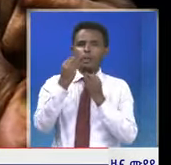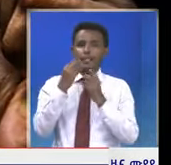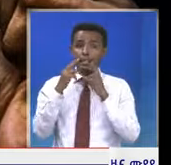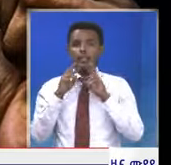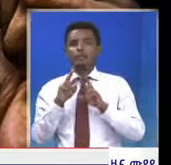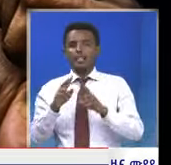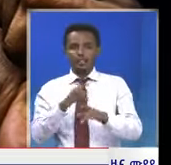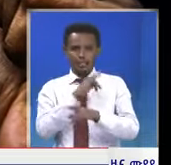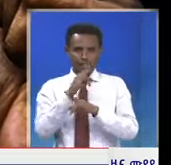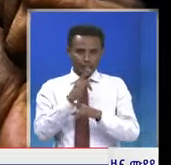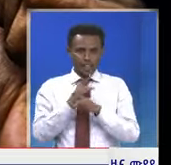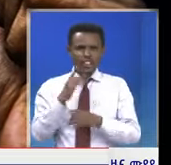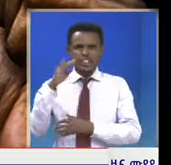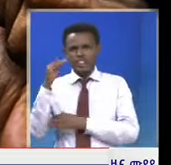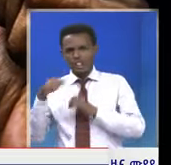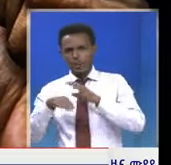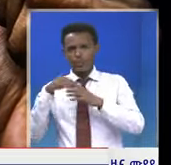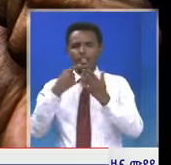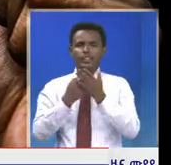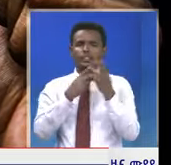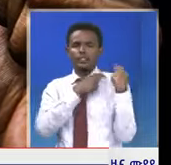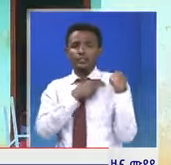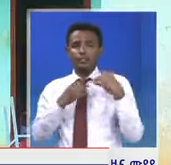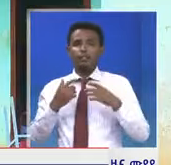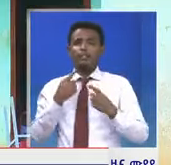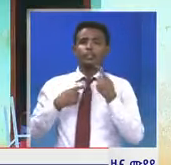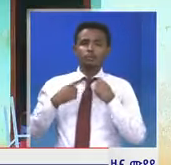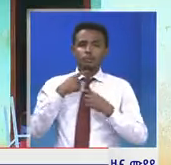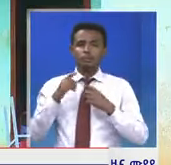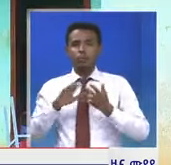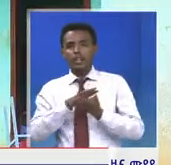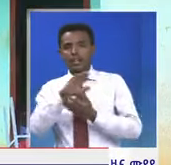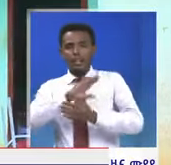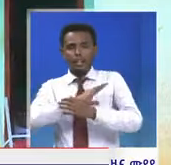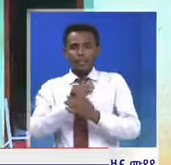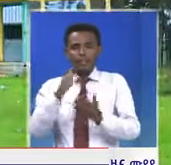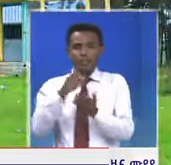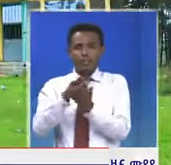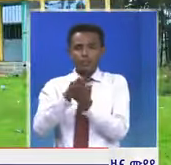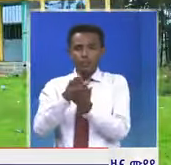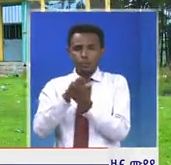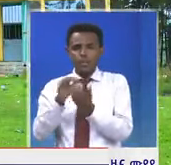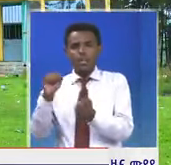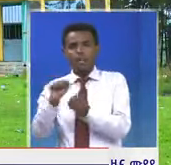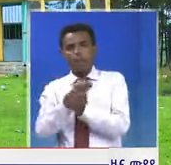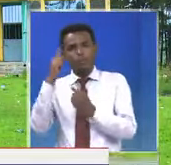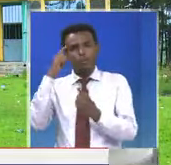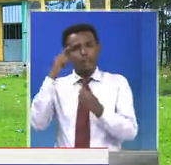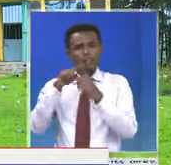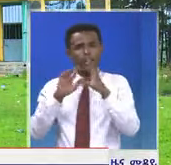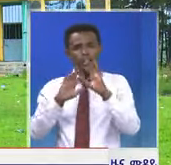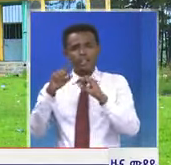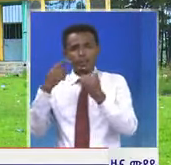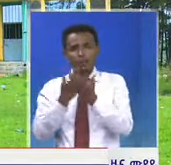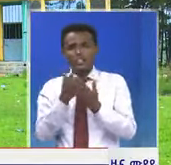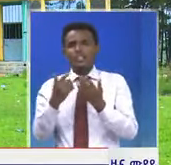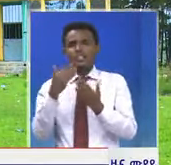ቀርጿል። ከጫካ የወጣው ይህ ስልጣን ጥሙ ወራሪ ኃይል ዛሬ ትምርት ቤቶቹን ለማውደም አላማ ያደረገው የትምርት ፖሊሲው